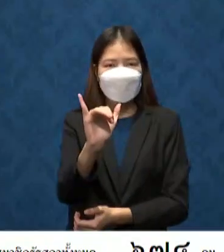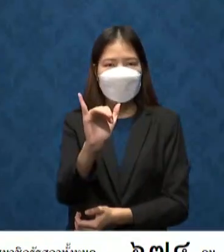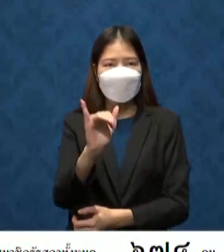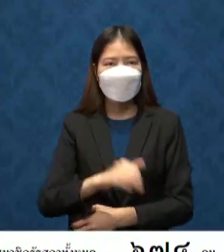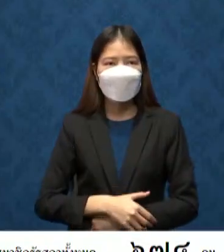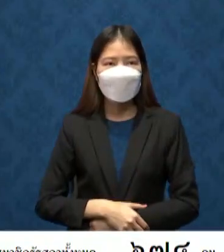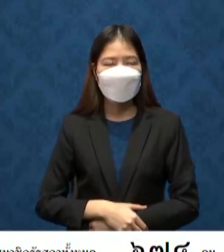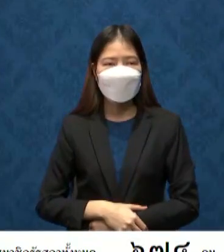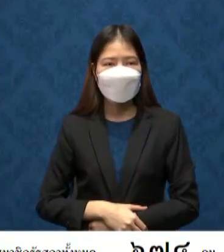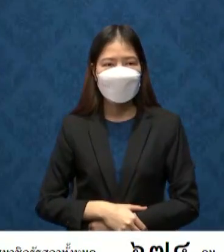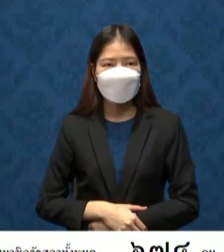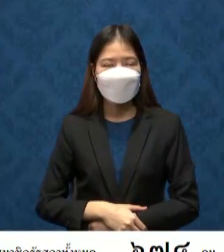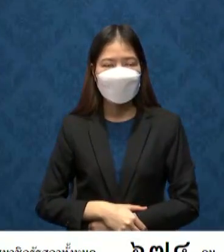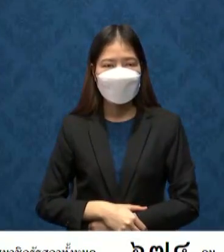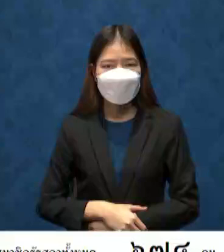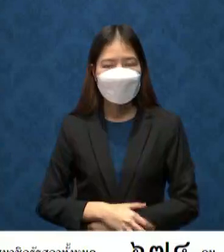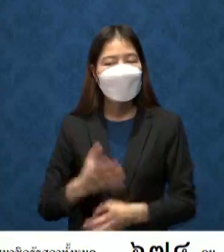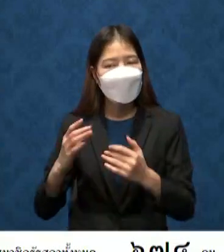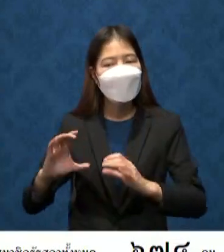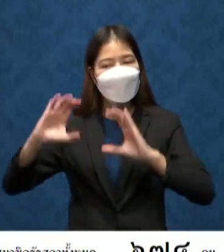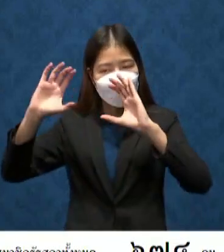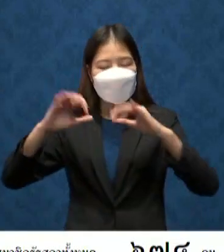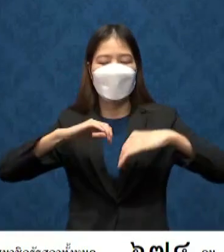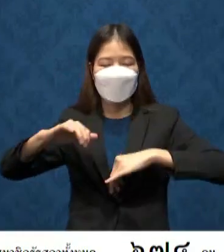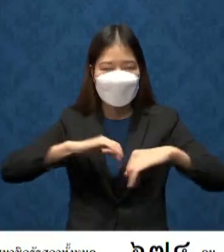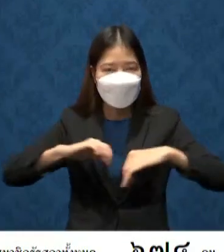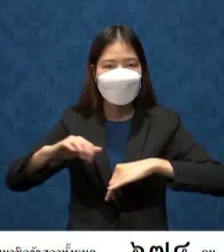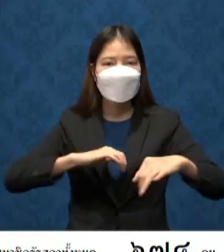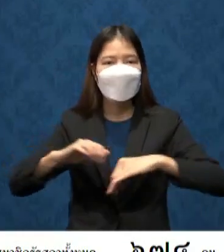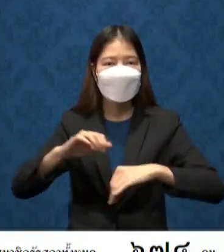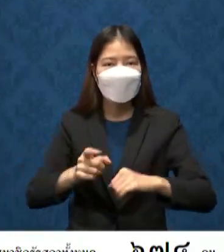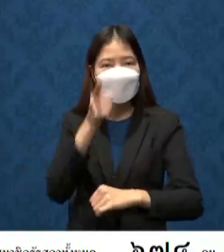ารัฐต้องจัดการศึกษาอย่างแท้จริงจึงกราบขอบคุณท่านประธานครับ